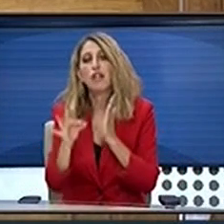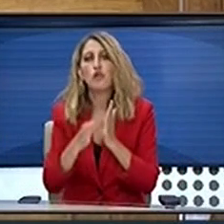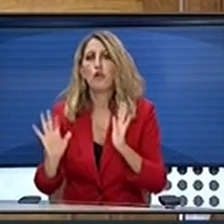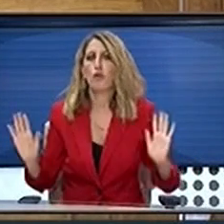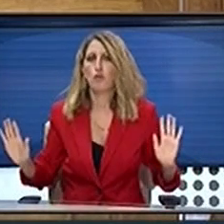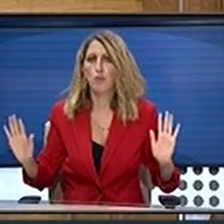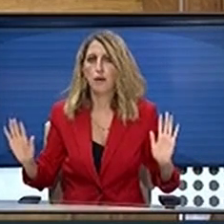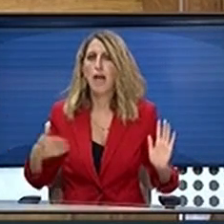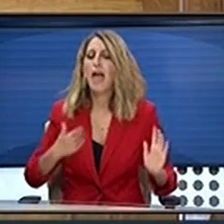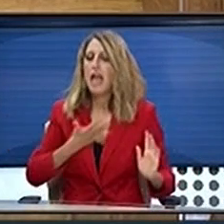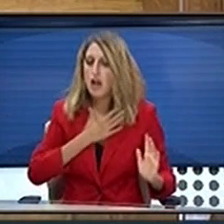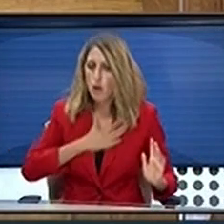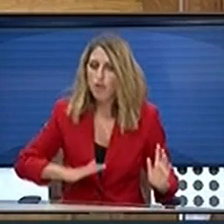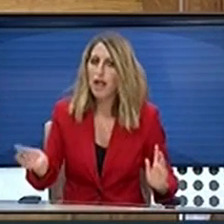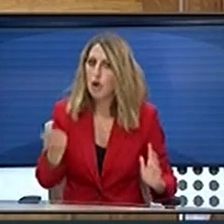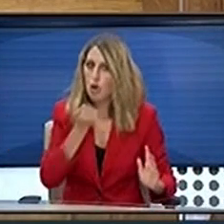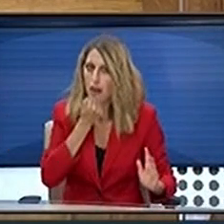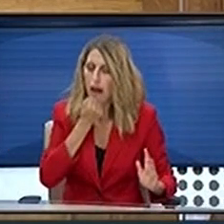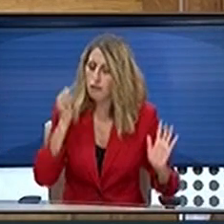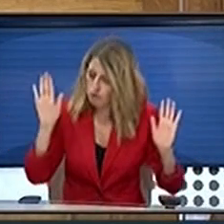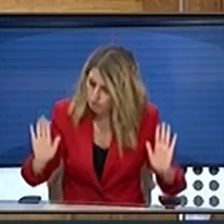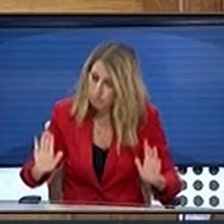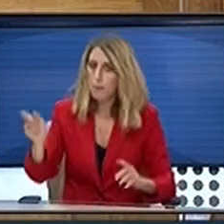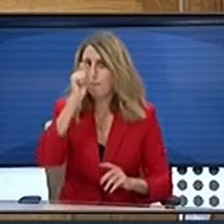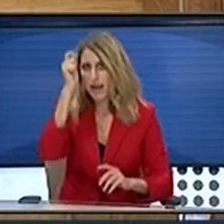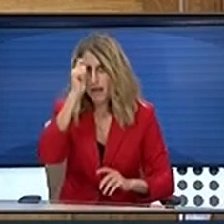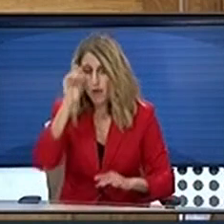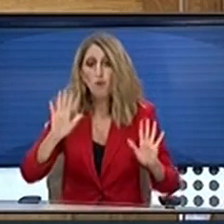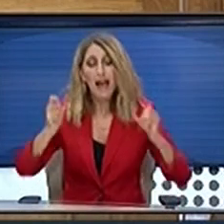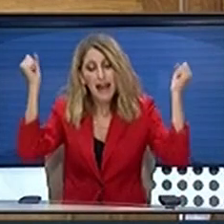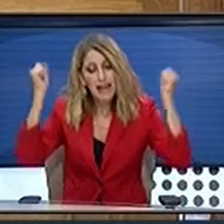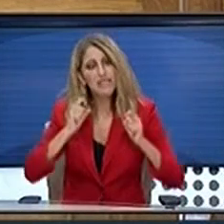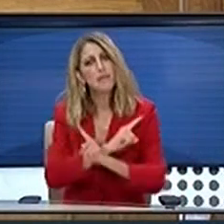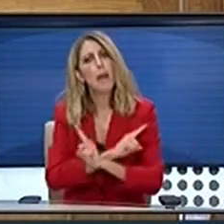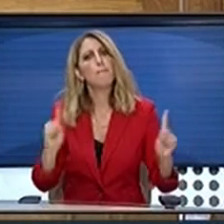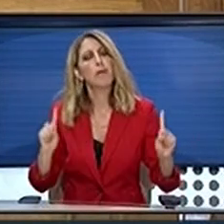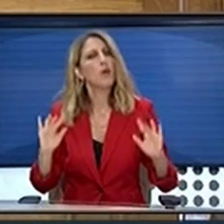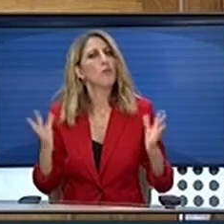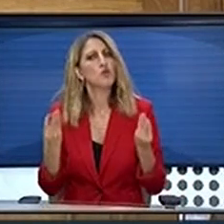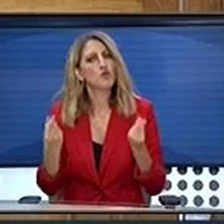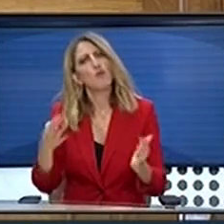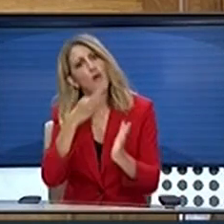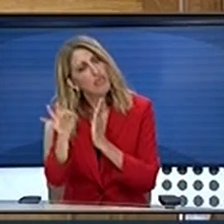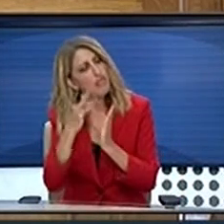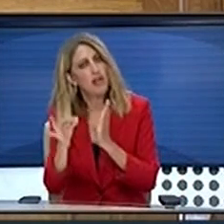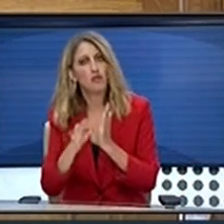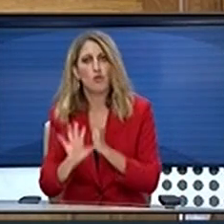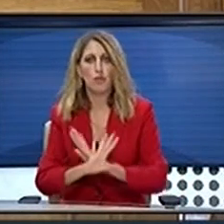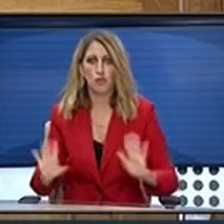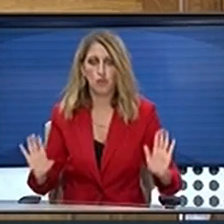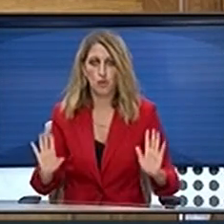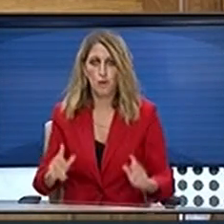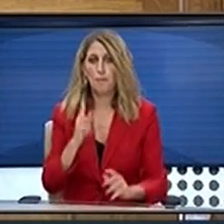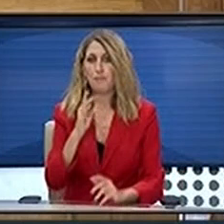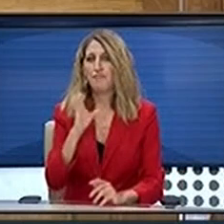της ισχυρής και σταθερής Ελλάδος σε ένα νέο κόσμο που δημιουργείται. Θα συμπληρώσω ωστόσο τη ρίση του